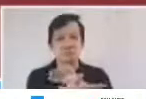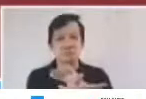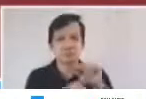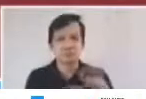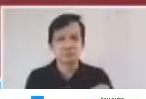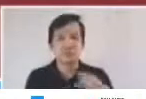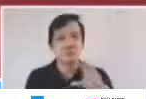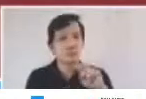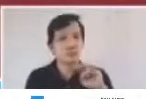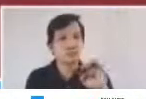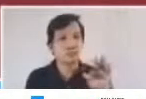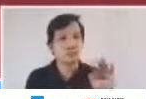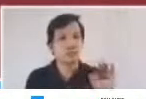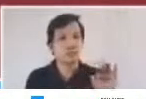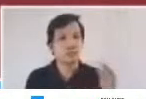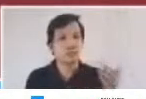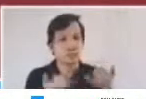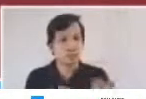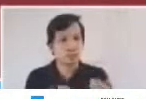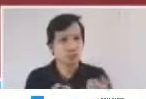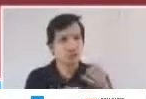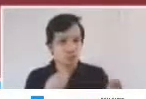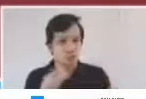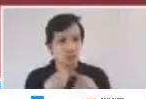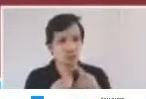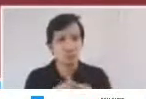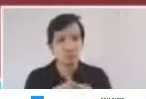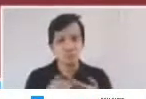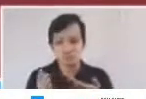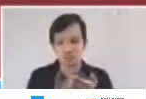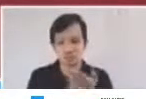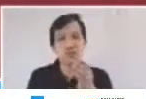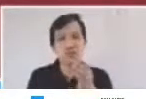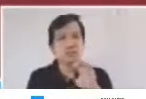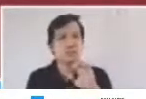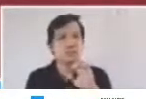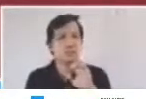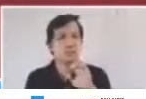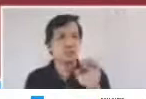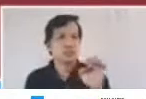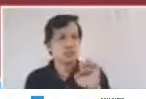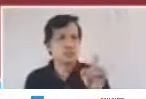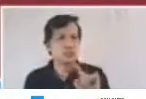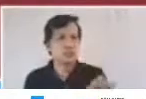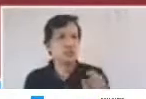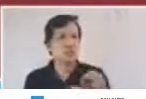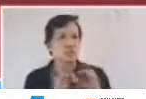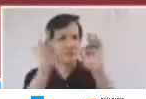guidelines para sa mga ito na bahagi ng tinatawag nating new normal?